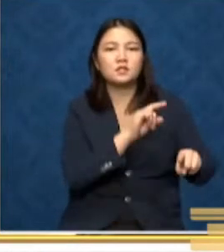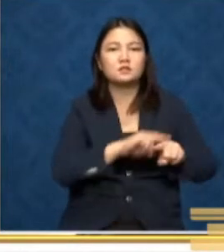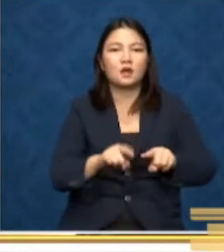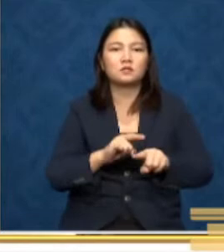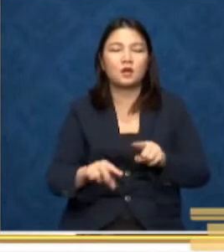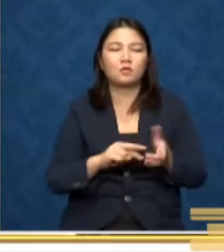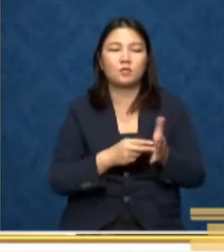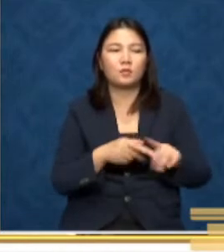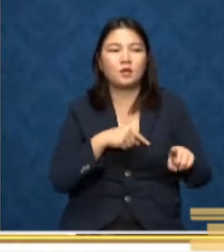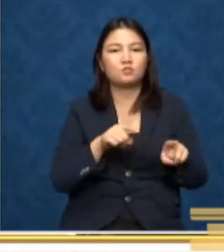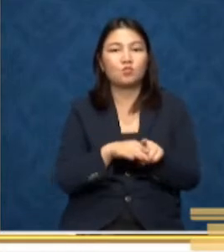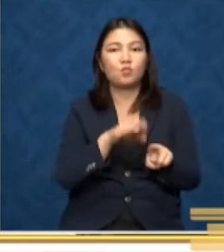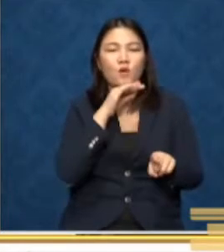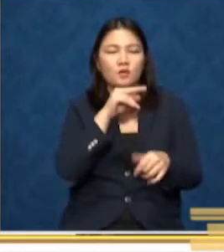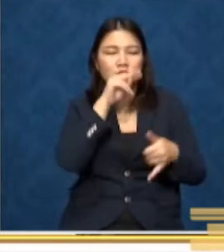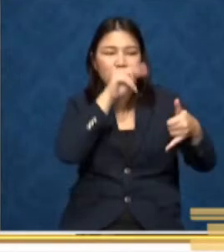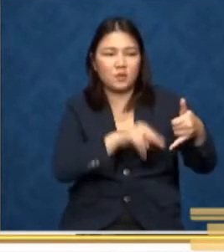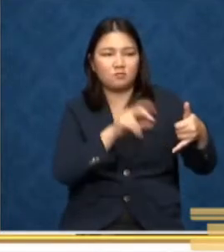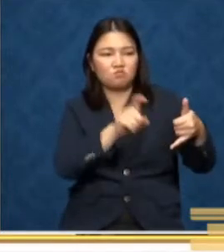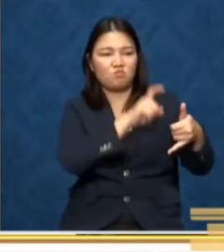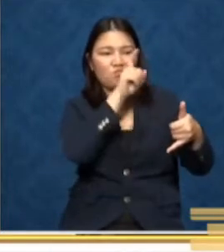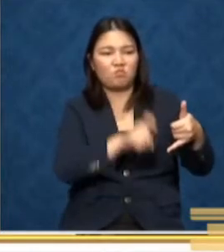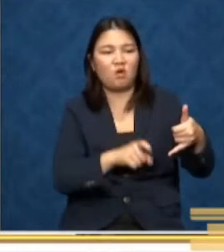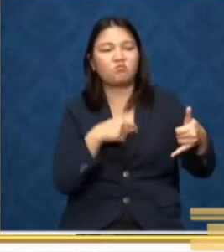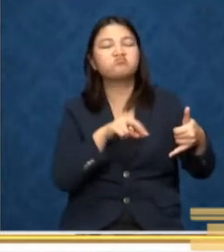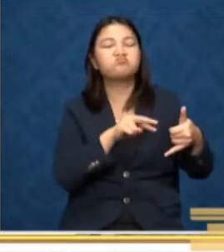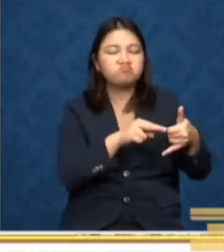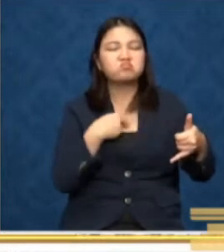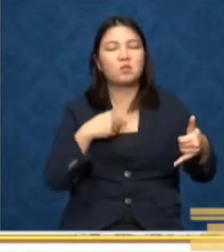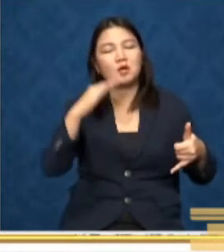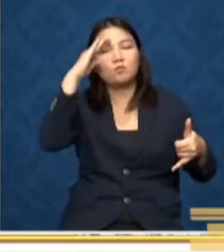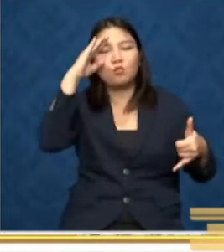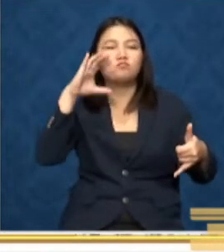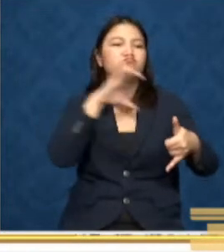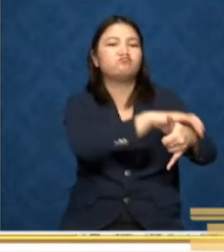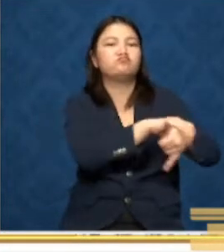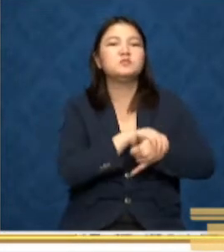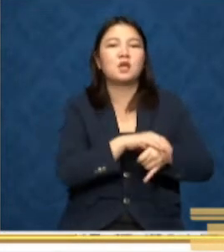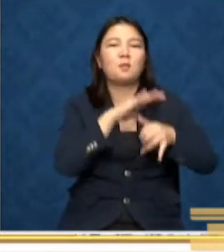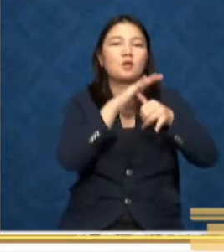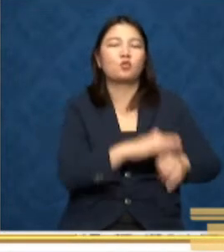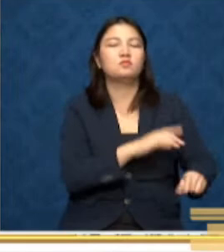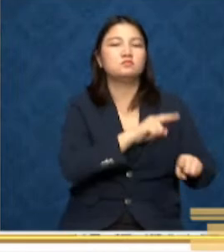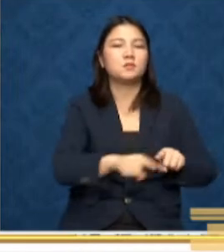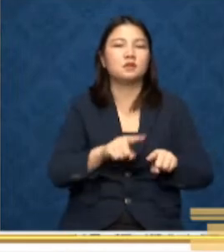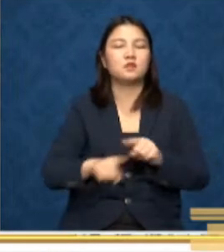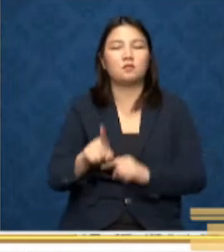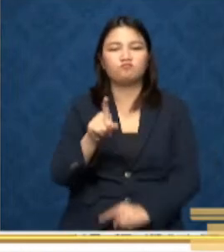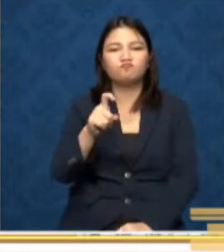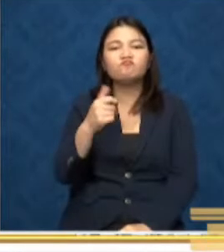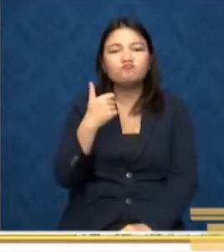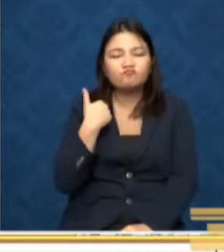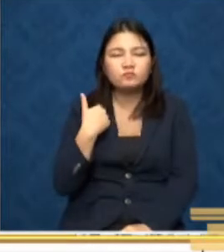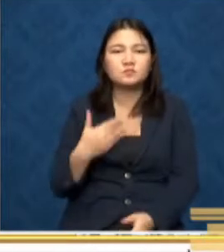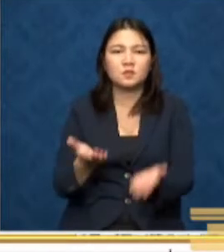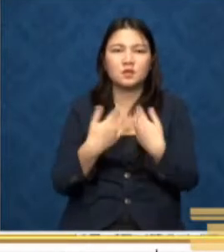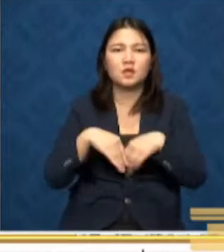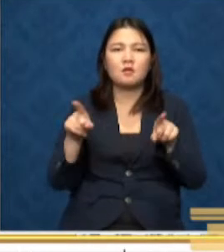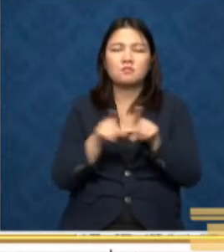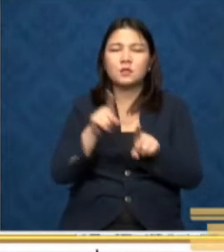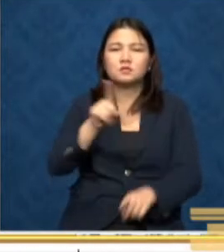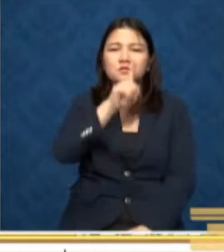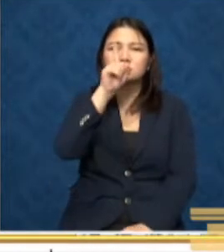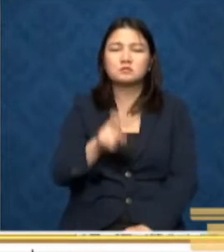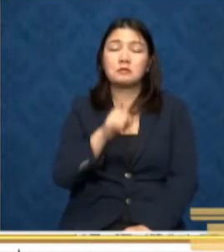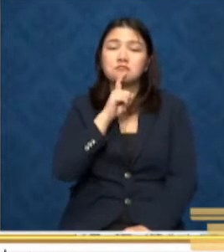ทอนเมื่อกล่าวอ้างถึงภัยความมั่นคงในประเด็นปัญหาตรงนี้ที่ฉันจึงอยากจะตั้งคำถามในลักษณะที่ว่าความมั่นค